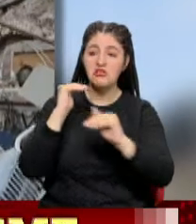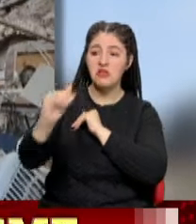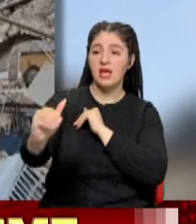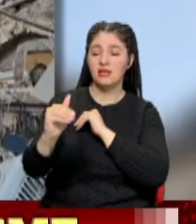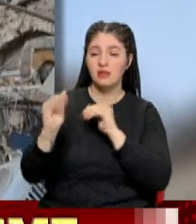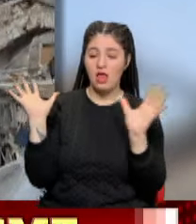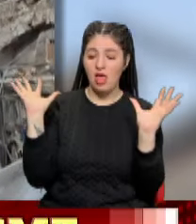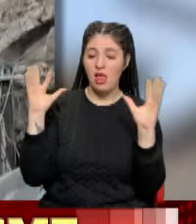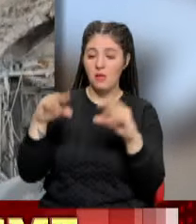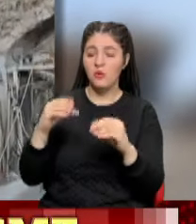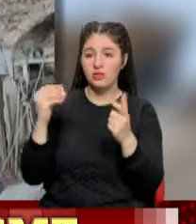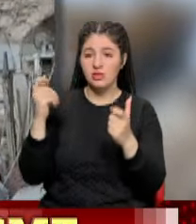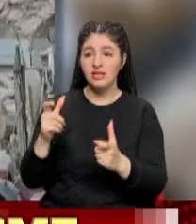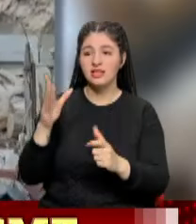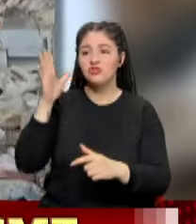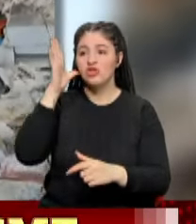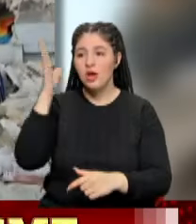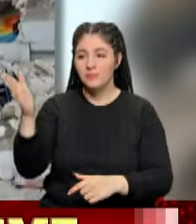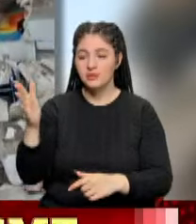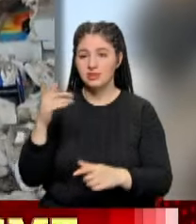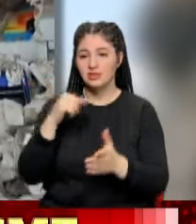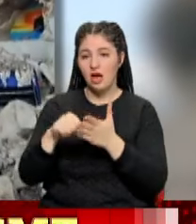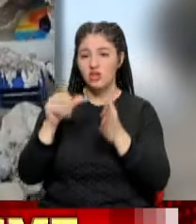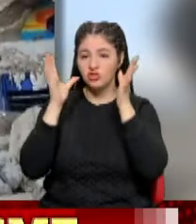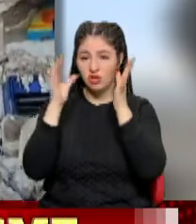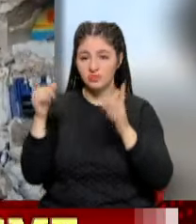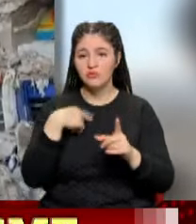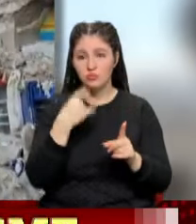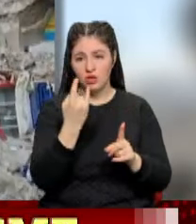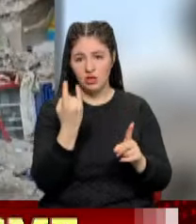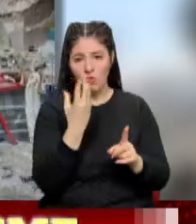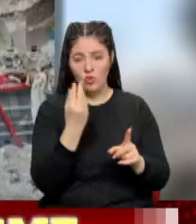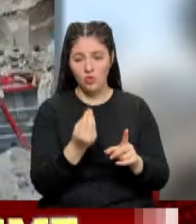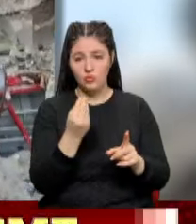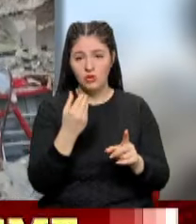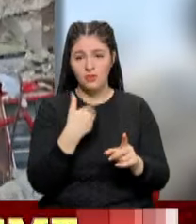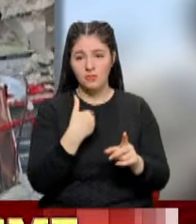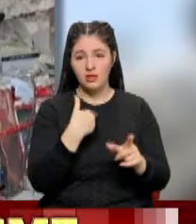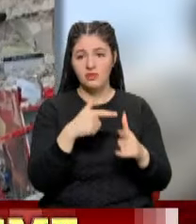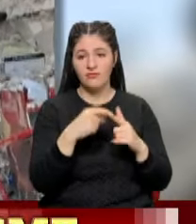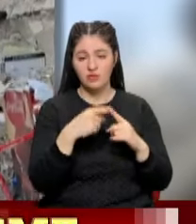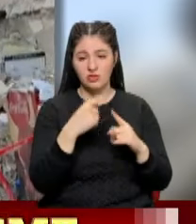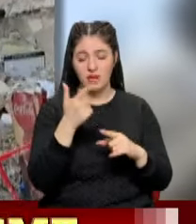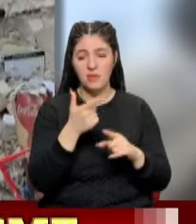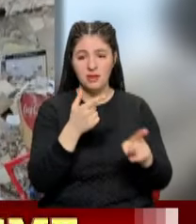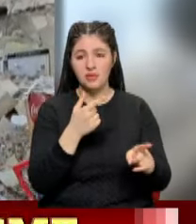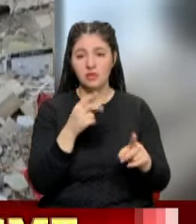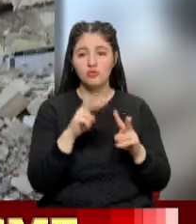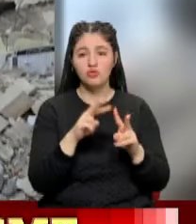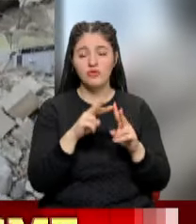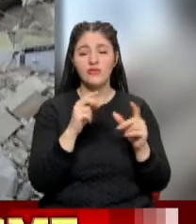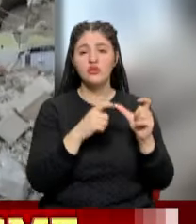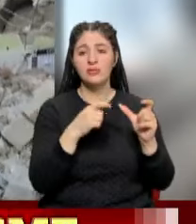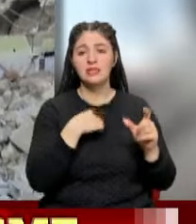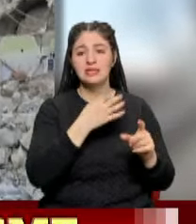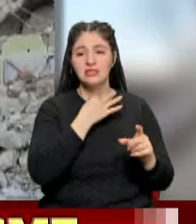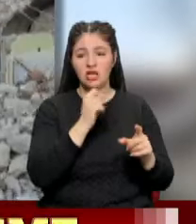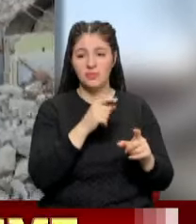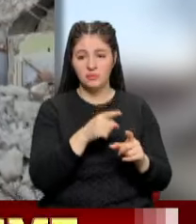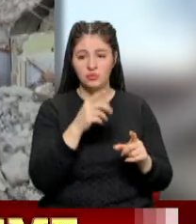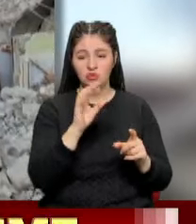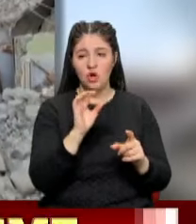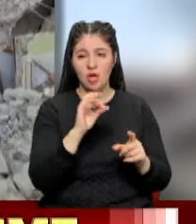olan yerleri, camisi, tarihi camilerimiz. Bizimle gezdirir misiniz? Tabii ki, ben, seve seve. Fox kameramından Mustafa Soybaş'tan bir rica